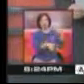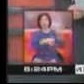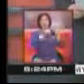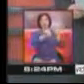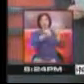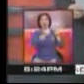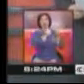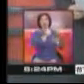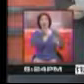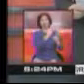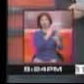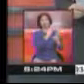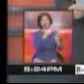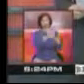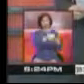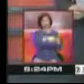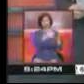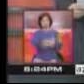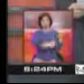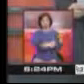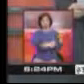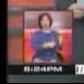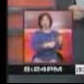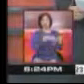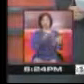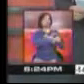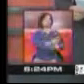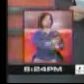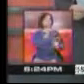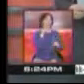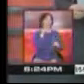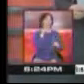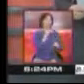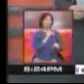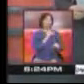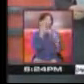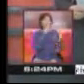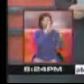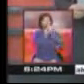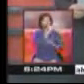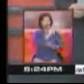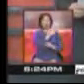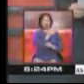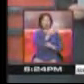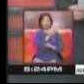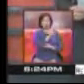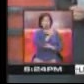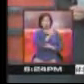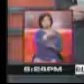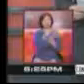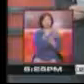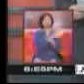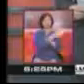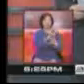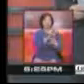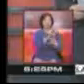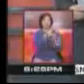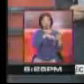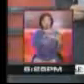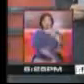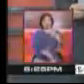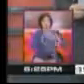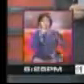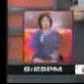ay lulong pala sa Cebu habang nagmamaneho at binabaybay ang EDSA. Ang pat session nila sa pool sa aming kamera. Narito po ang